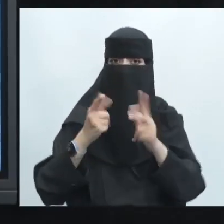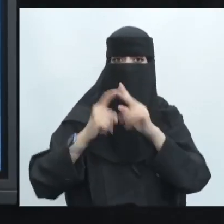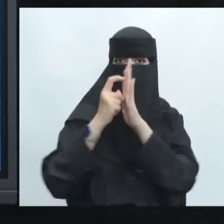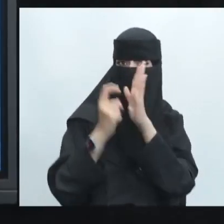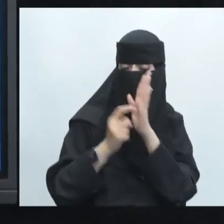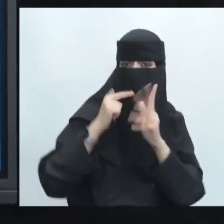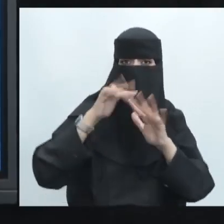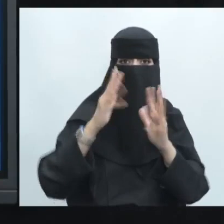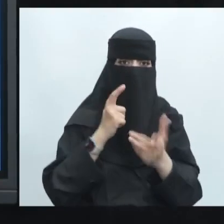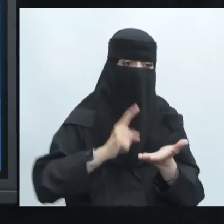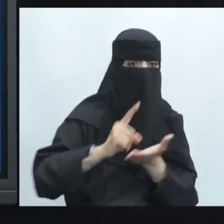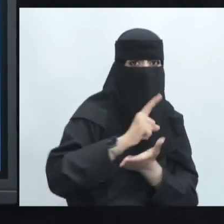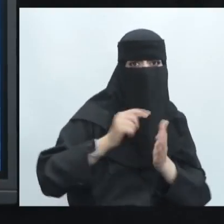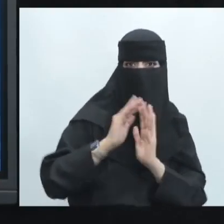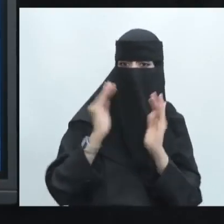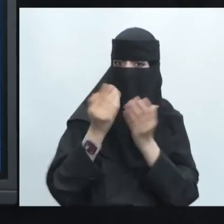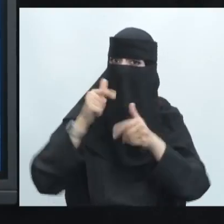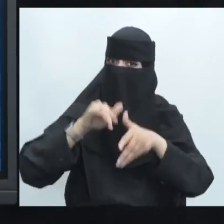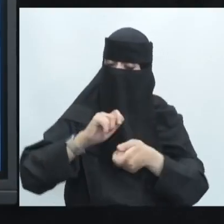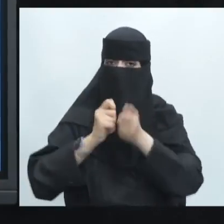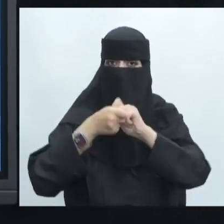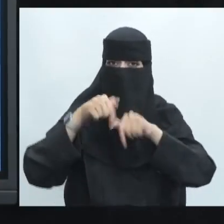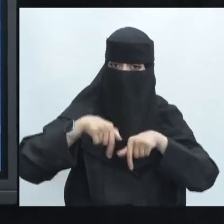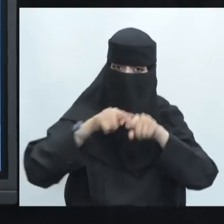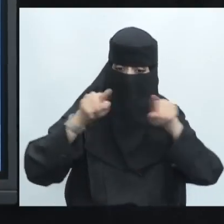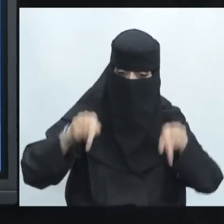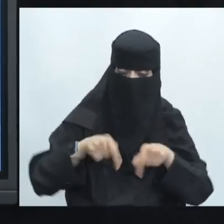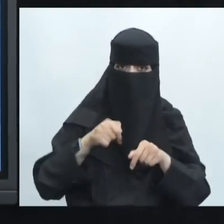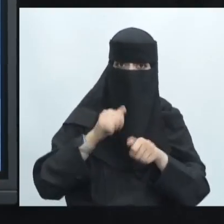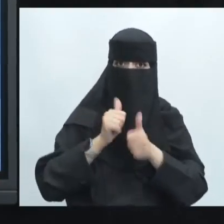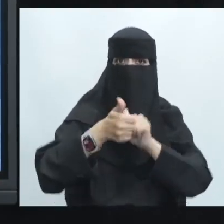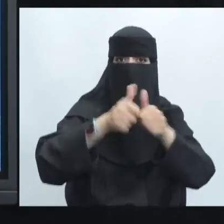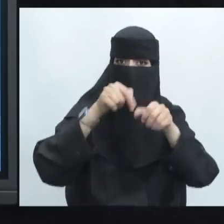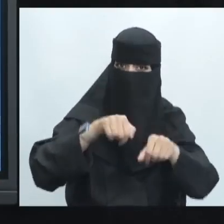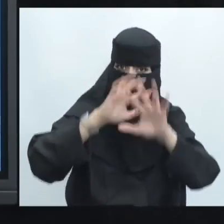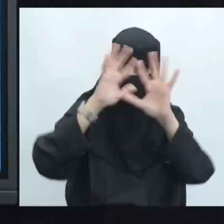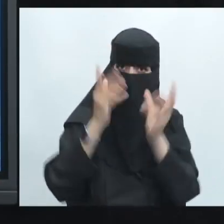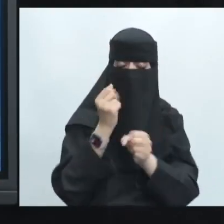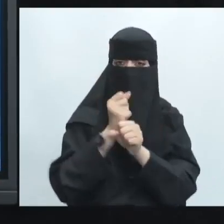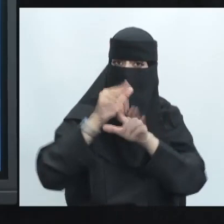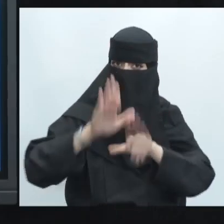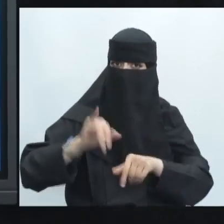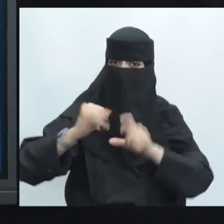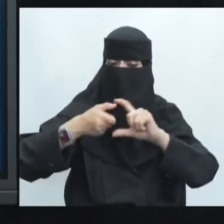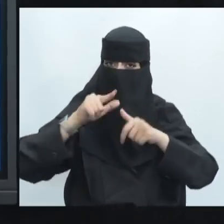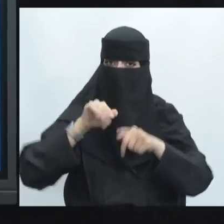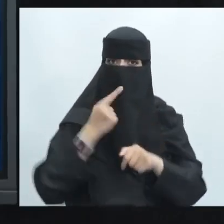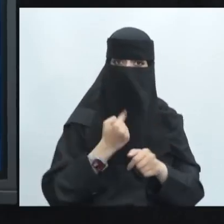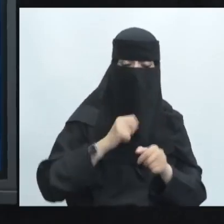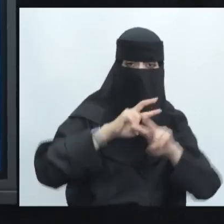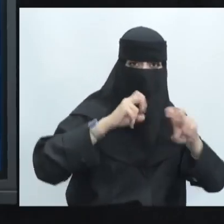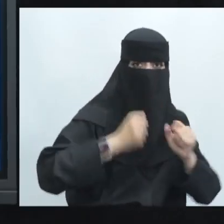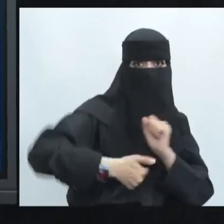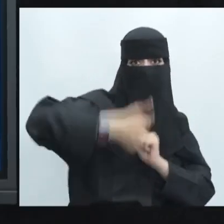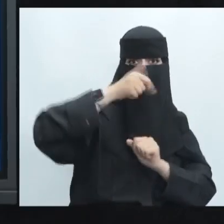حيث البيئه المحيطه التقنيه التنافس في عالم الاعمال لذلك المنظمه التي تنشد النجاح لابد ان